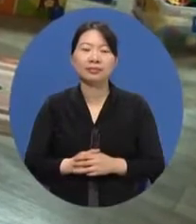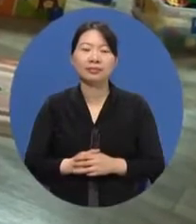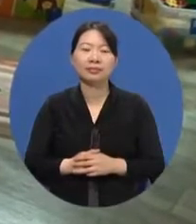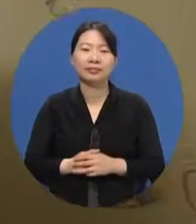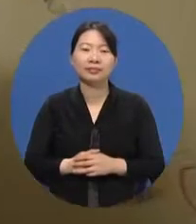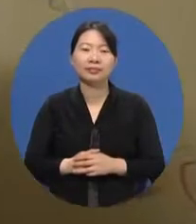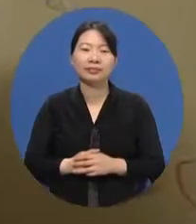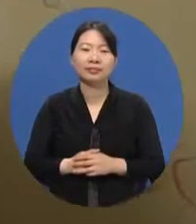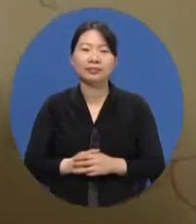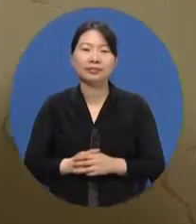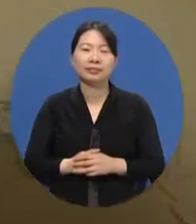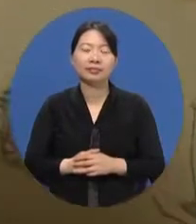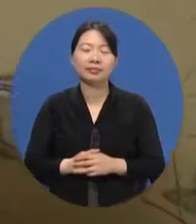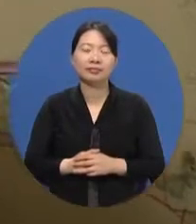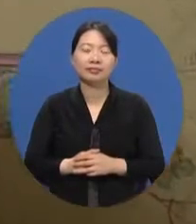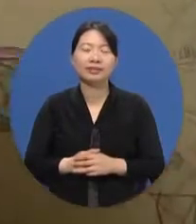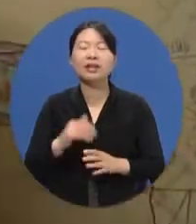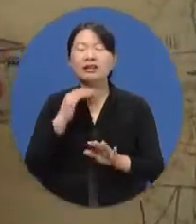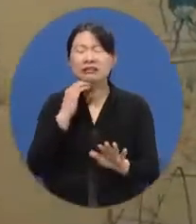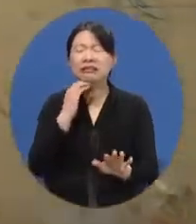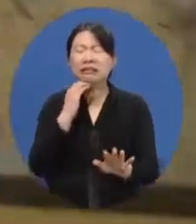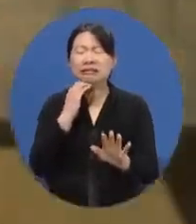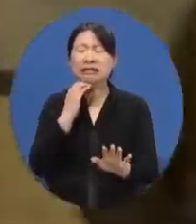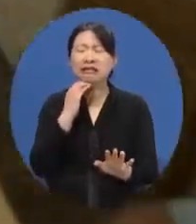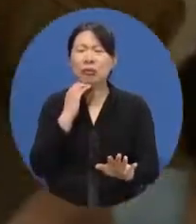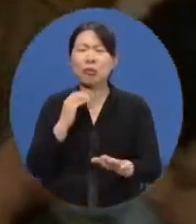하지마. 기다리라고.